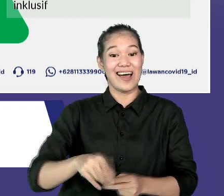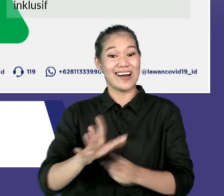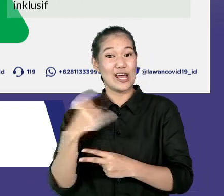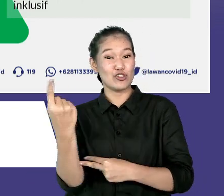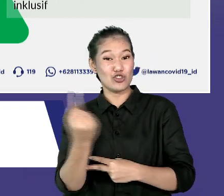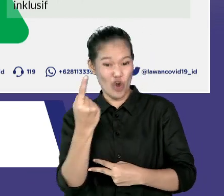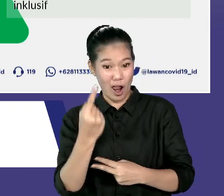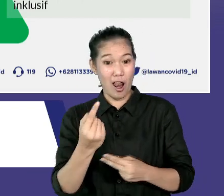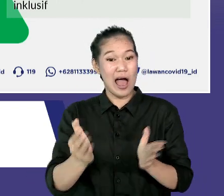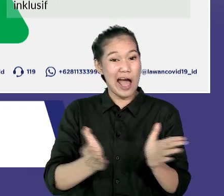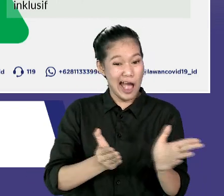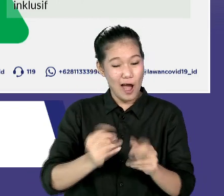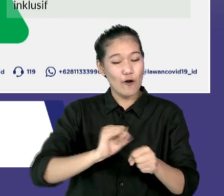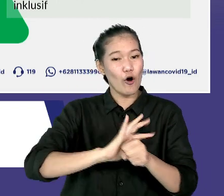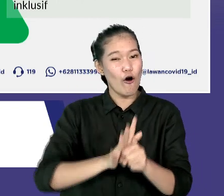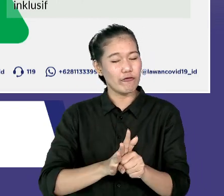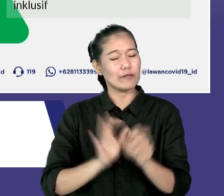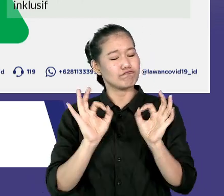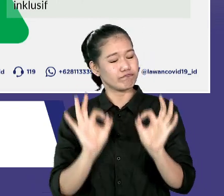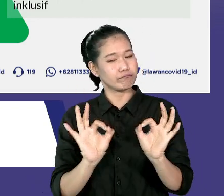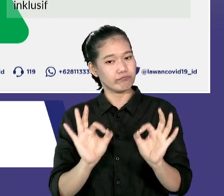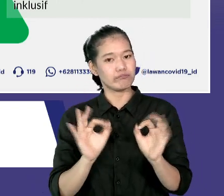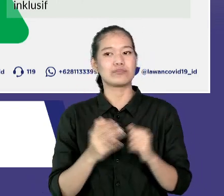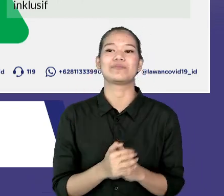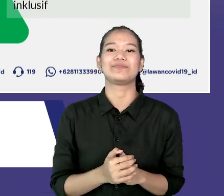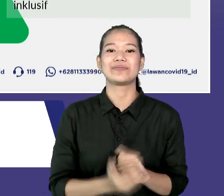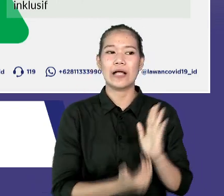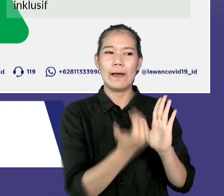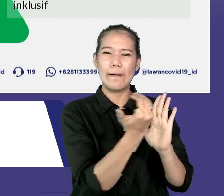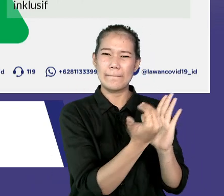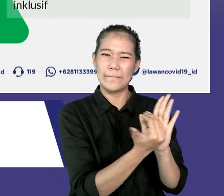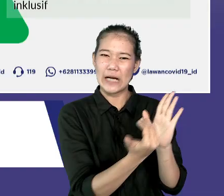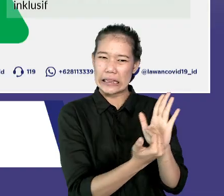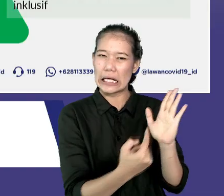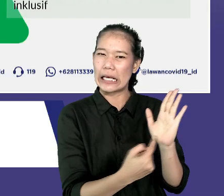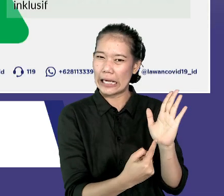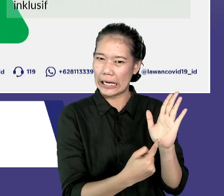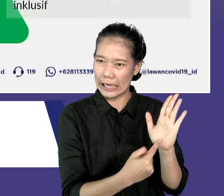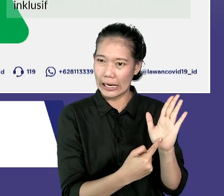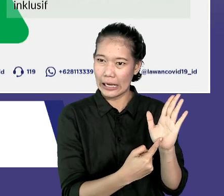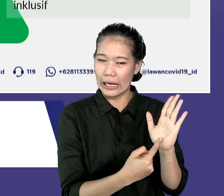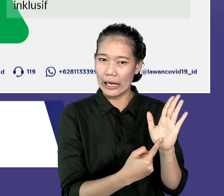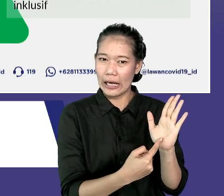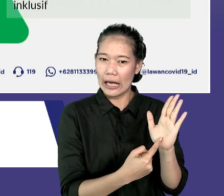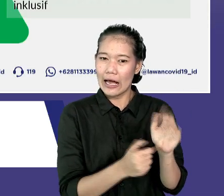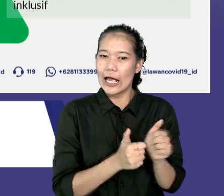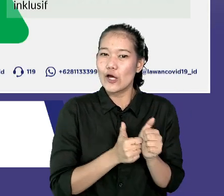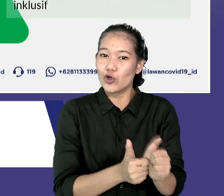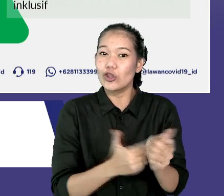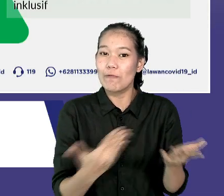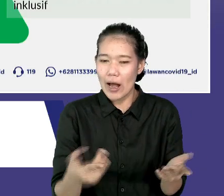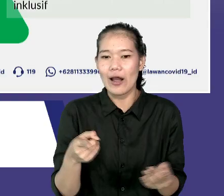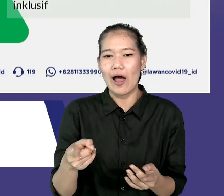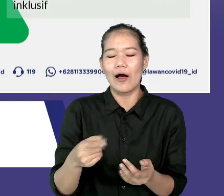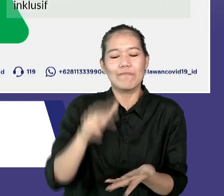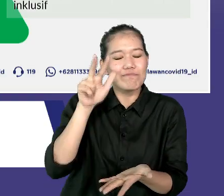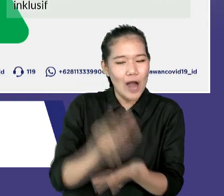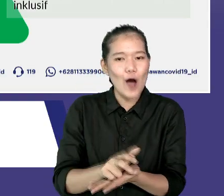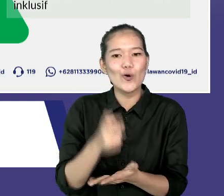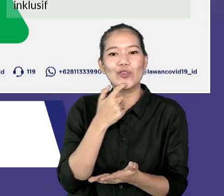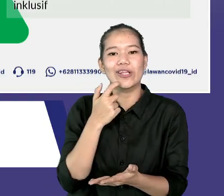nasional cukup terkendali. Kebijakan berlapis itu meliputi pengaturan pelaku perjalanan